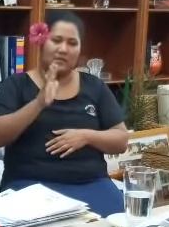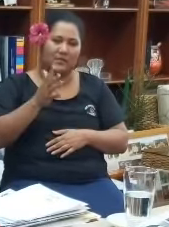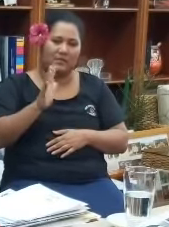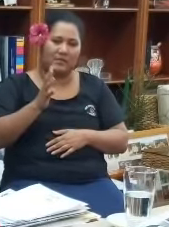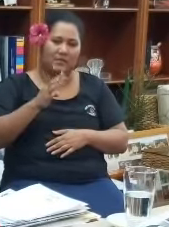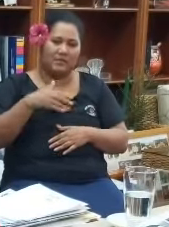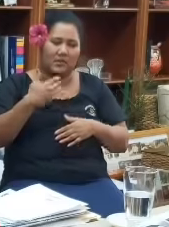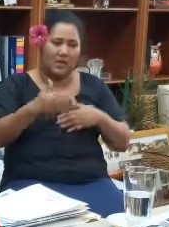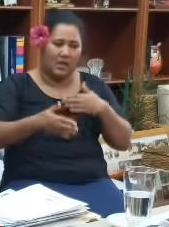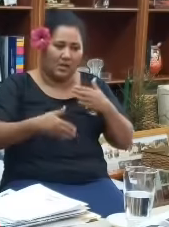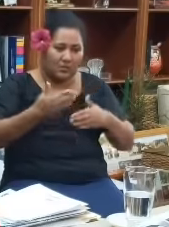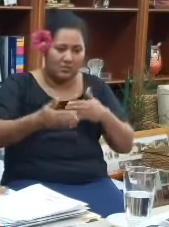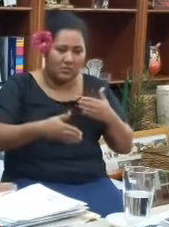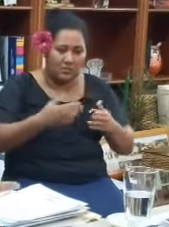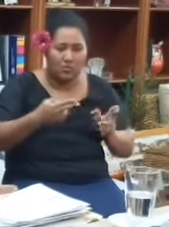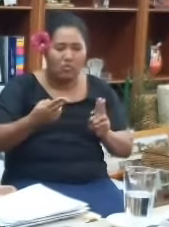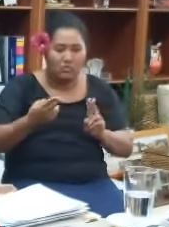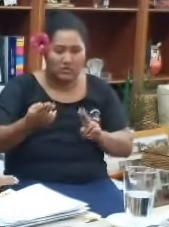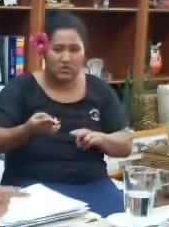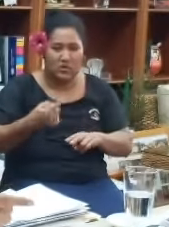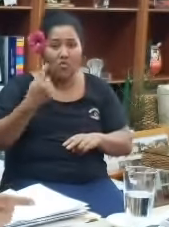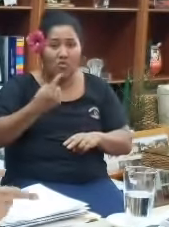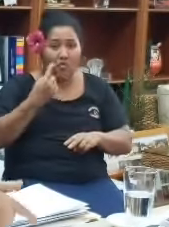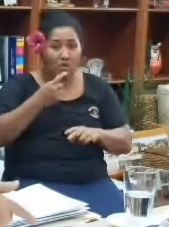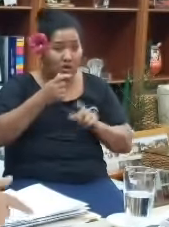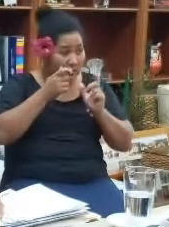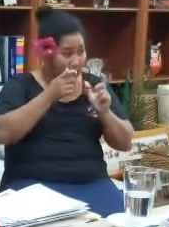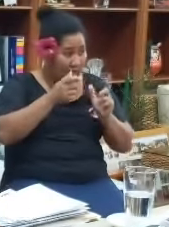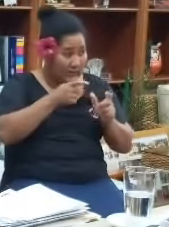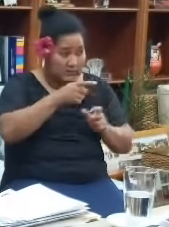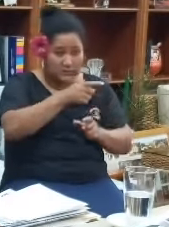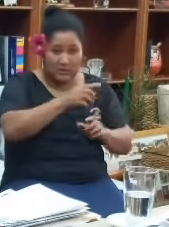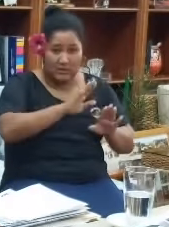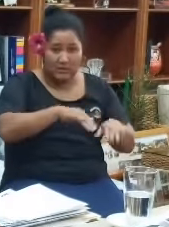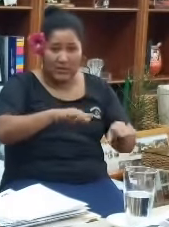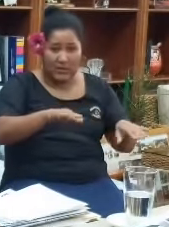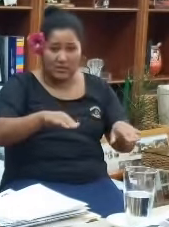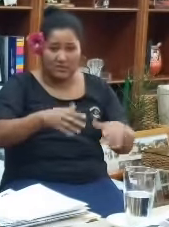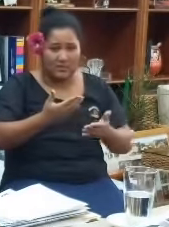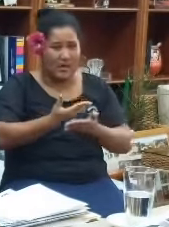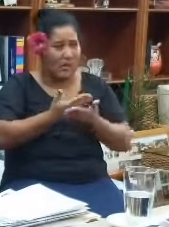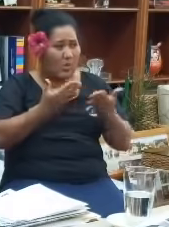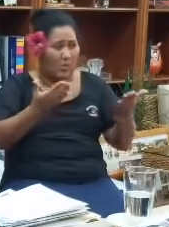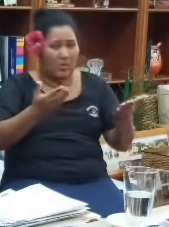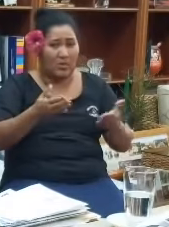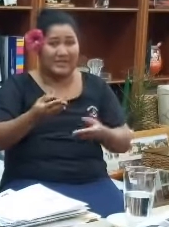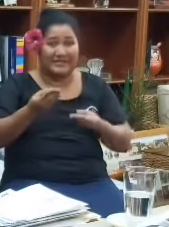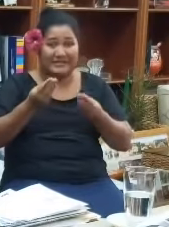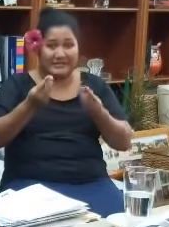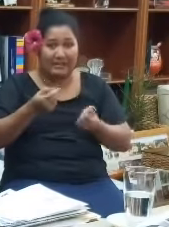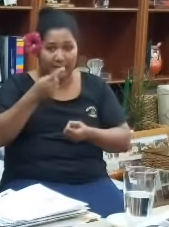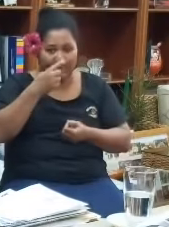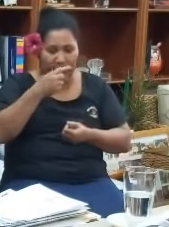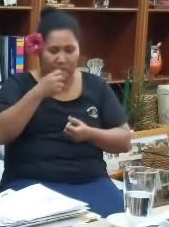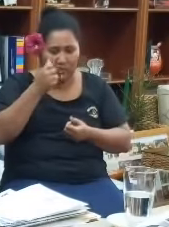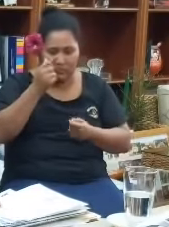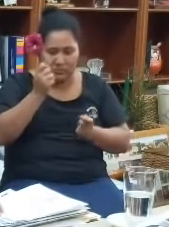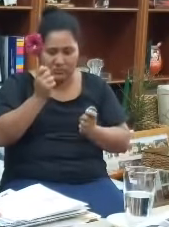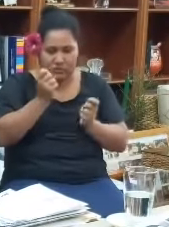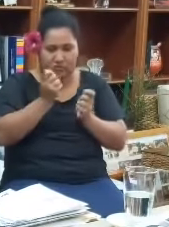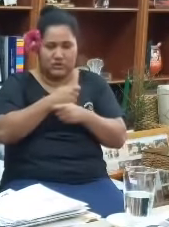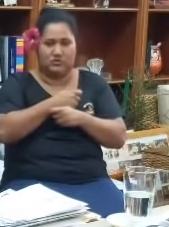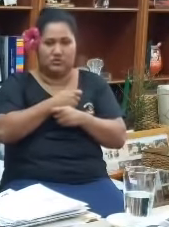me me hoki a wela nga va yel fanga fa pe fer e la tanga to ko aka mama ko